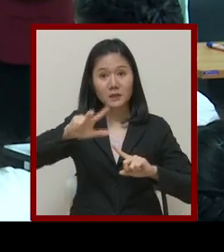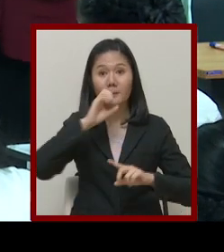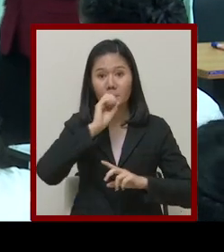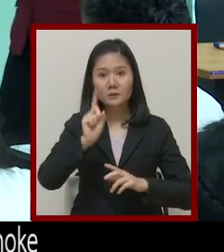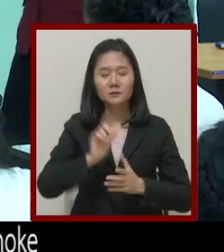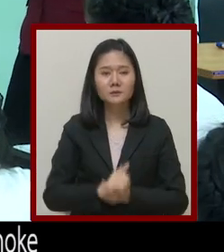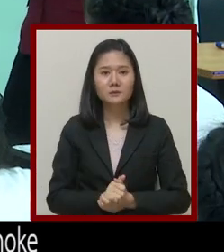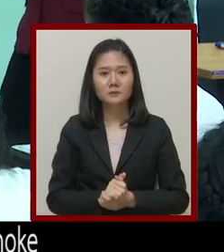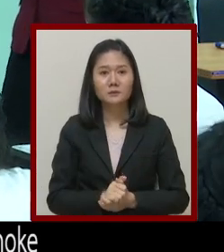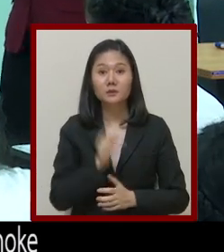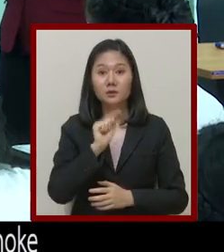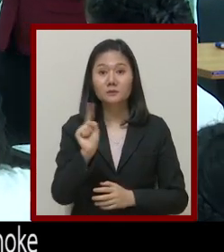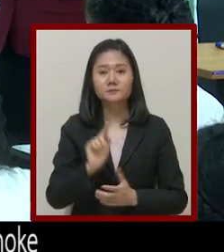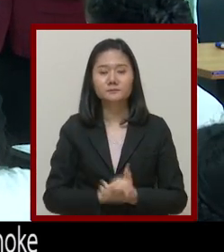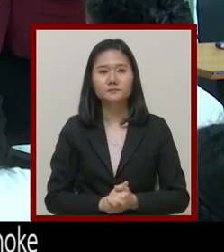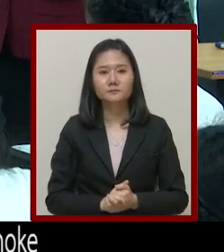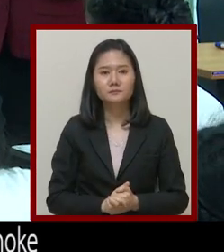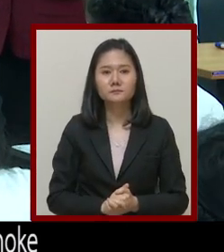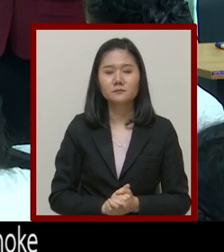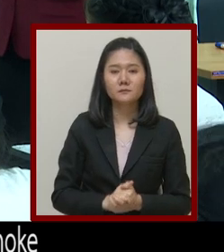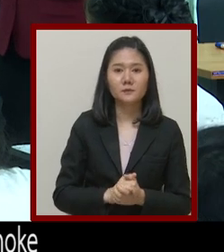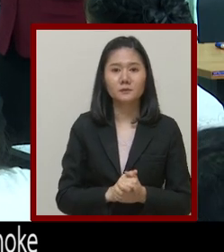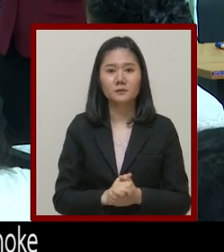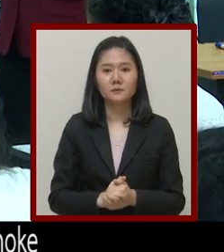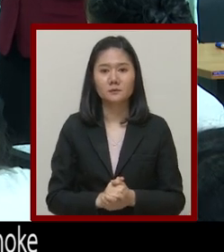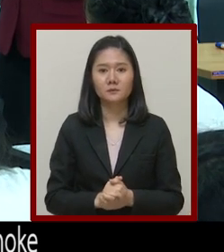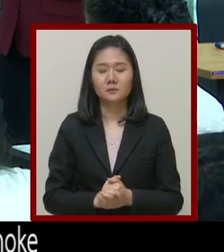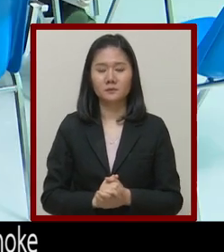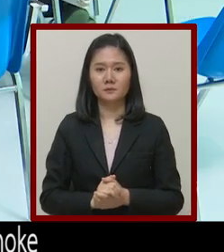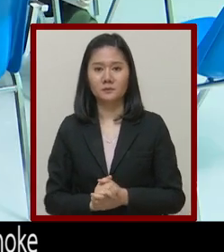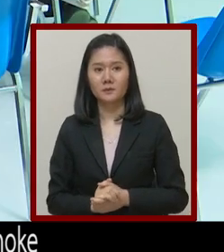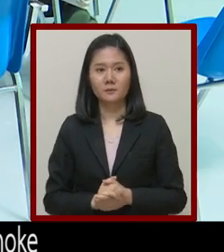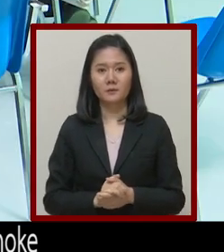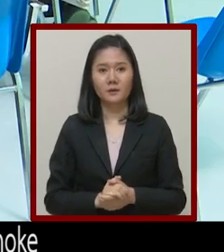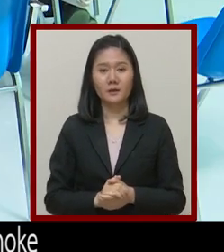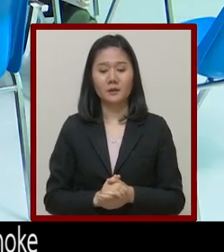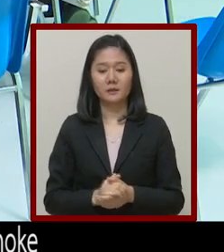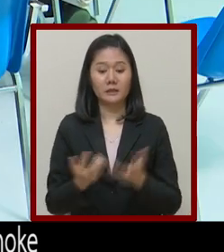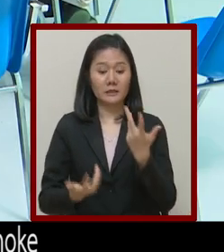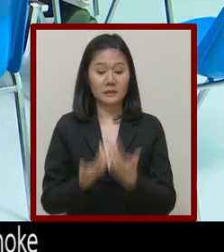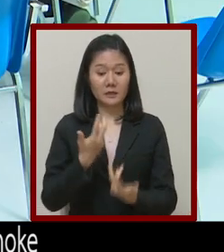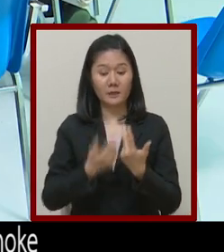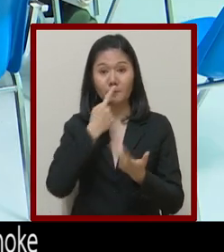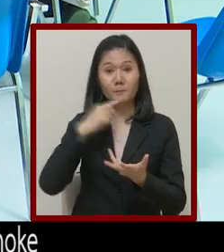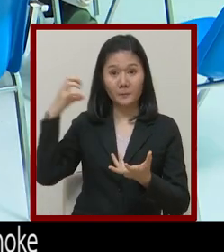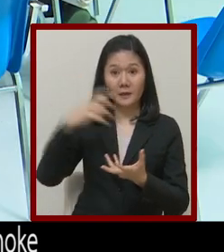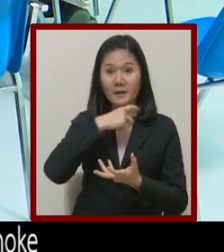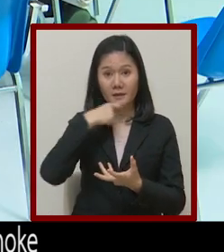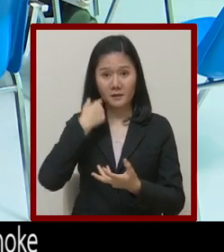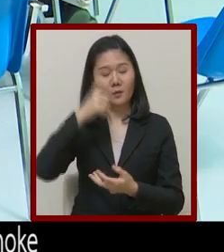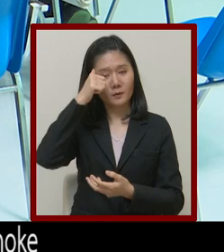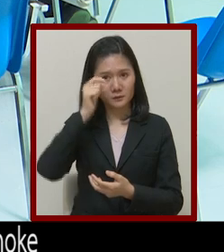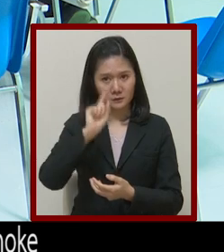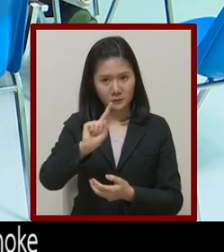าเราจะต้องนำอะไรคะนำมาเผานำหญ้าน่ะที่ตากแดดแล้วใช่ไหมคะประมาณ